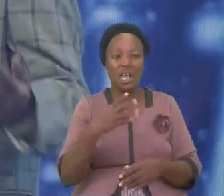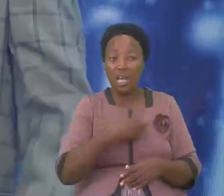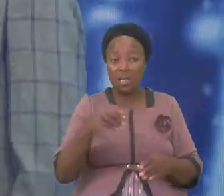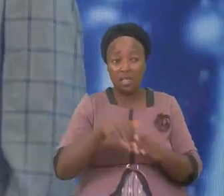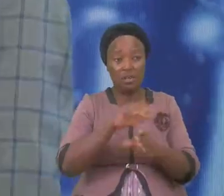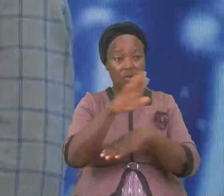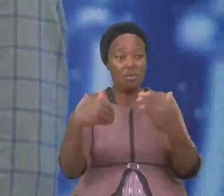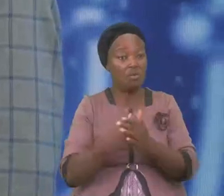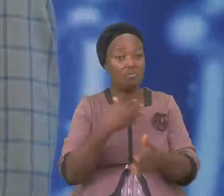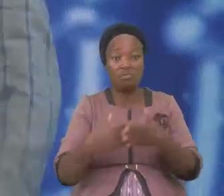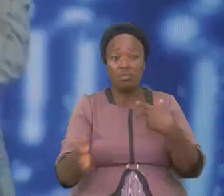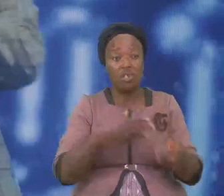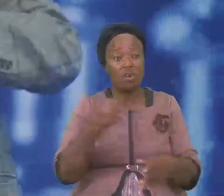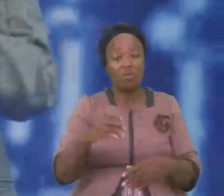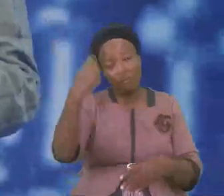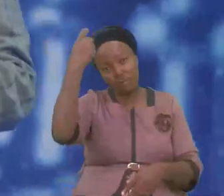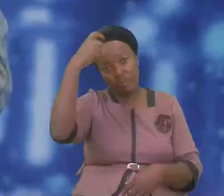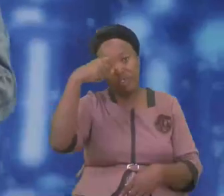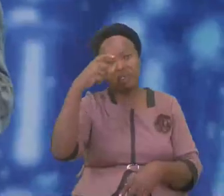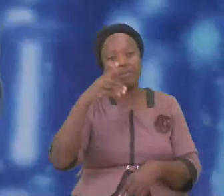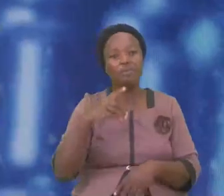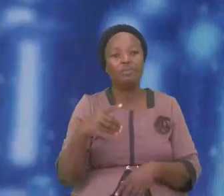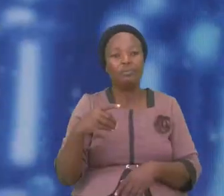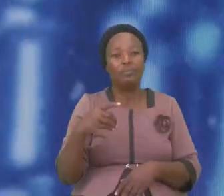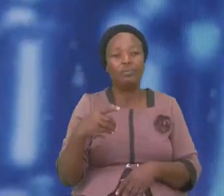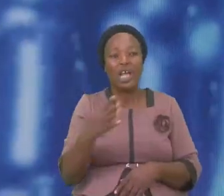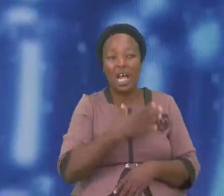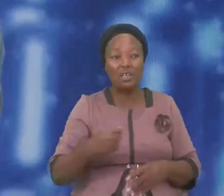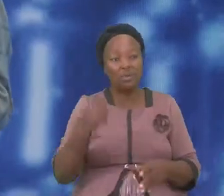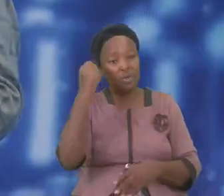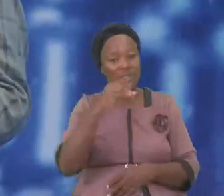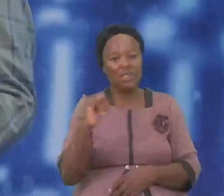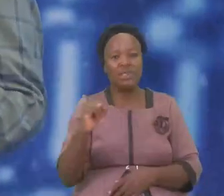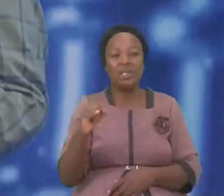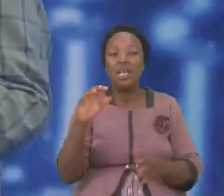tous les objets qui réclamaient de la sagesse